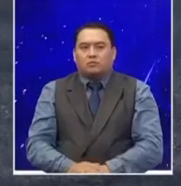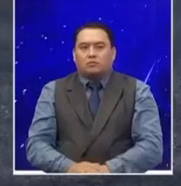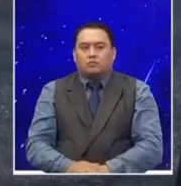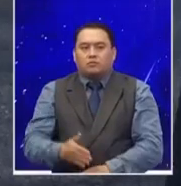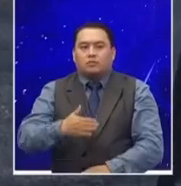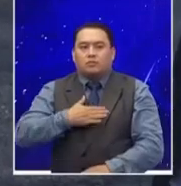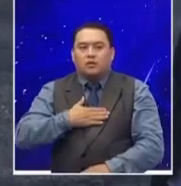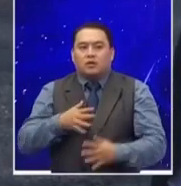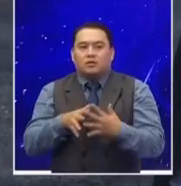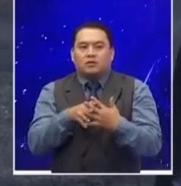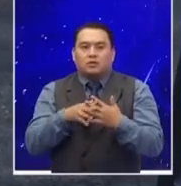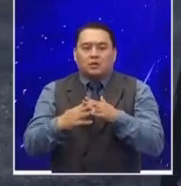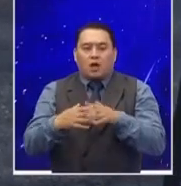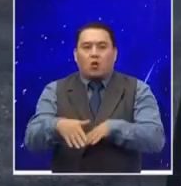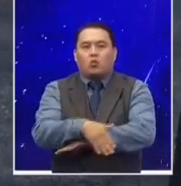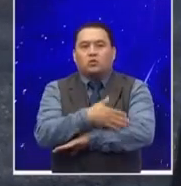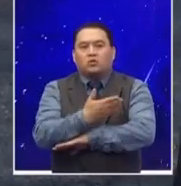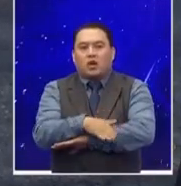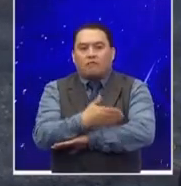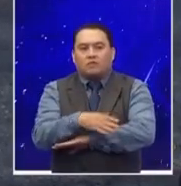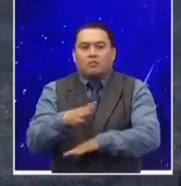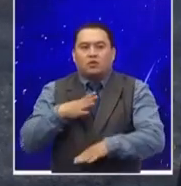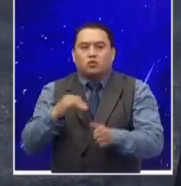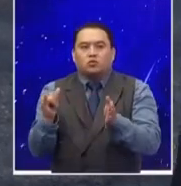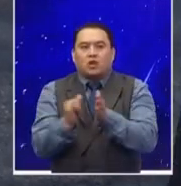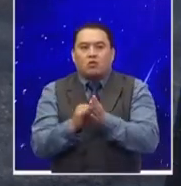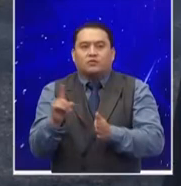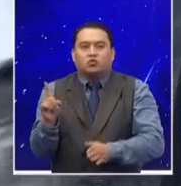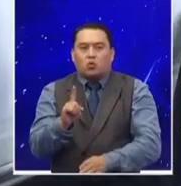улице Совхозной. На место при повысу прибытия установлено, что